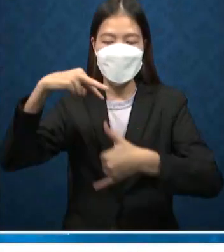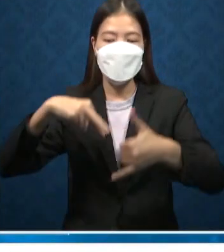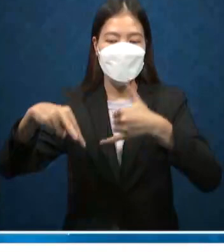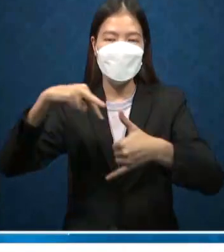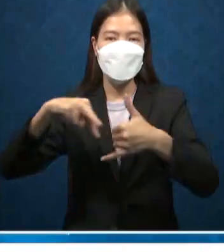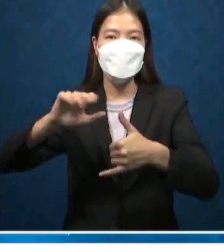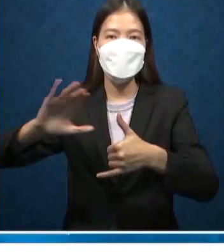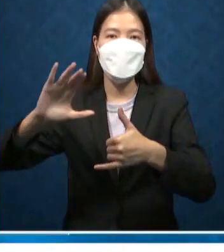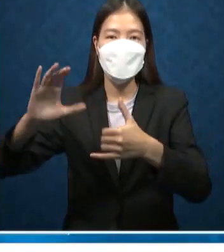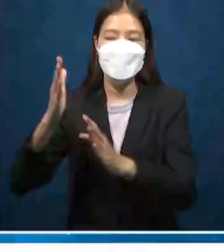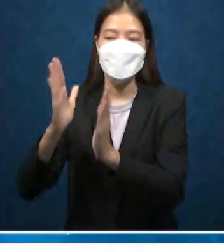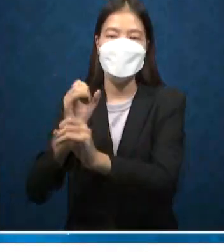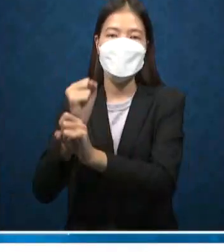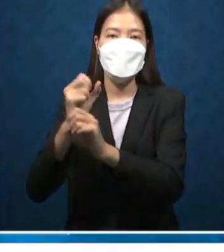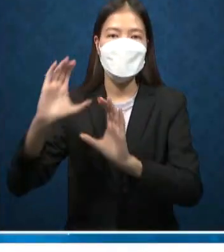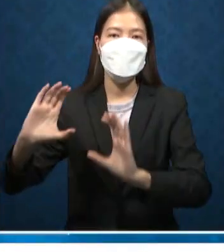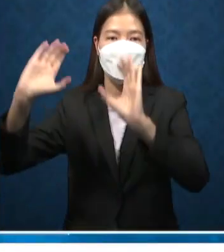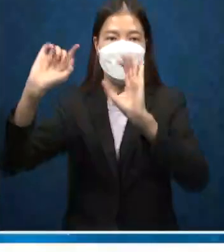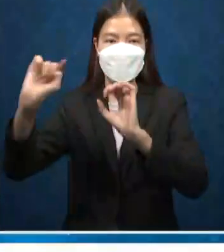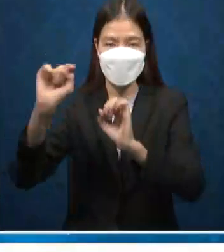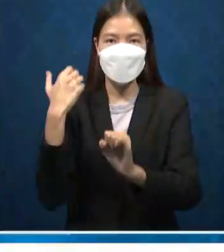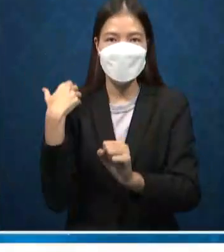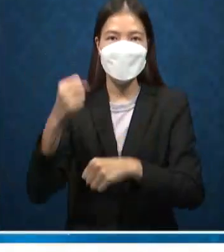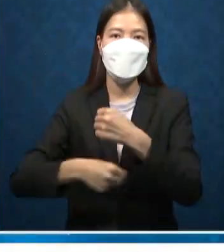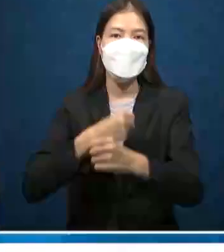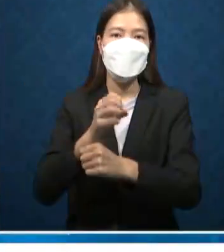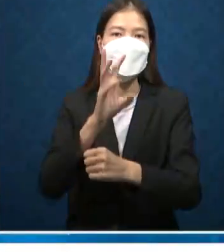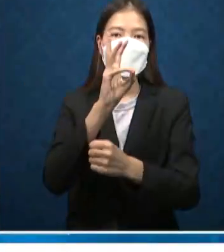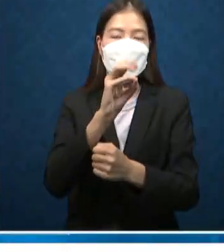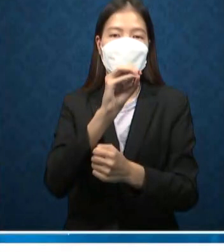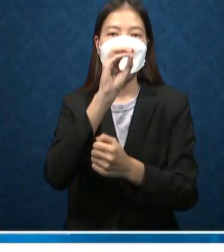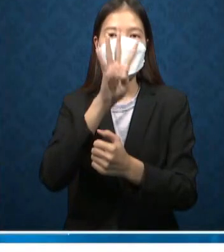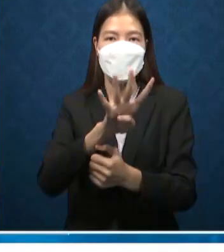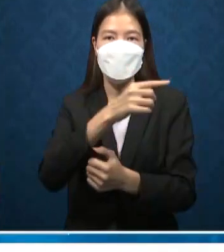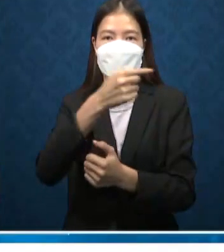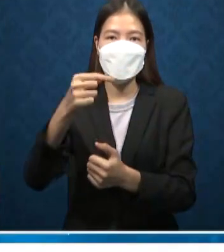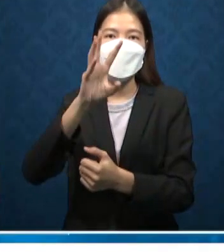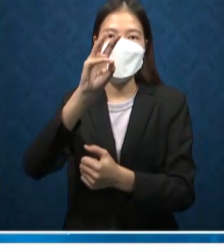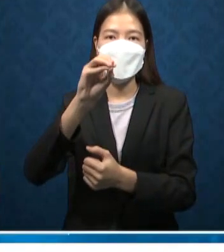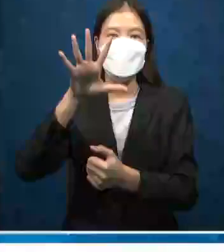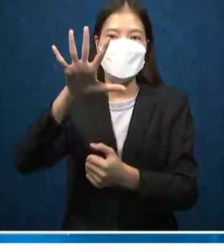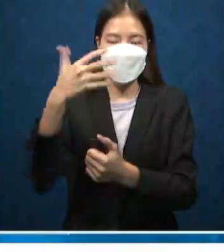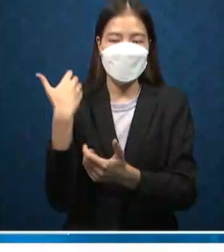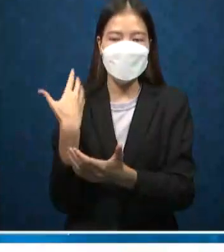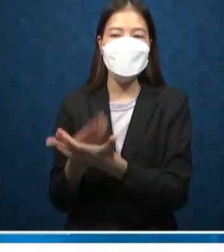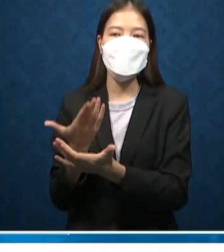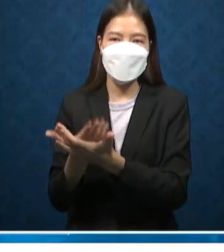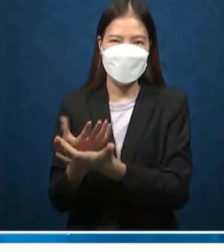ลูกจ้างแล้วก็พนักงานรัฐในปีงบประมาณ2564และ65เพิ่มขึ้นนะครับ